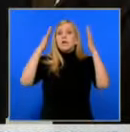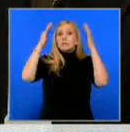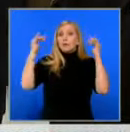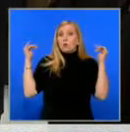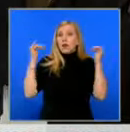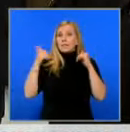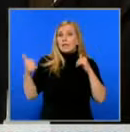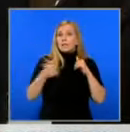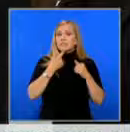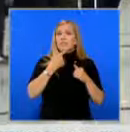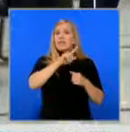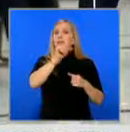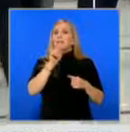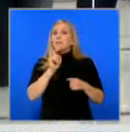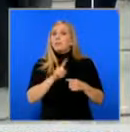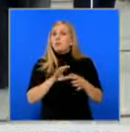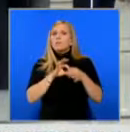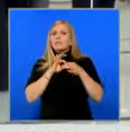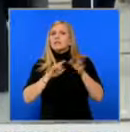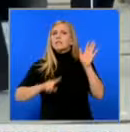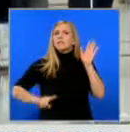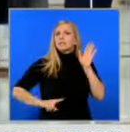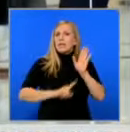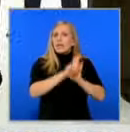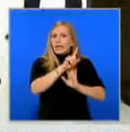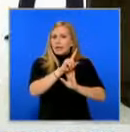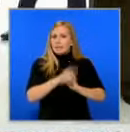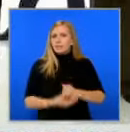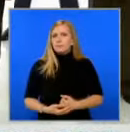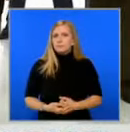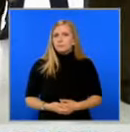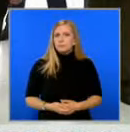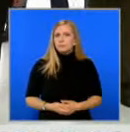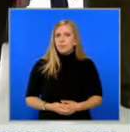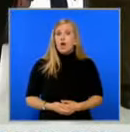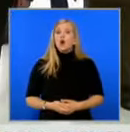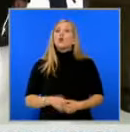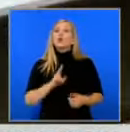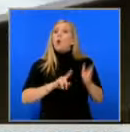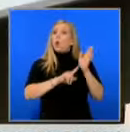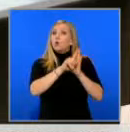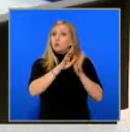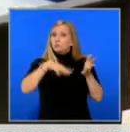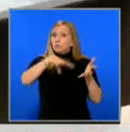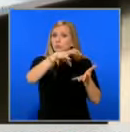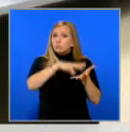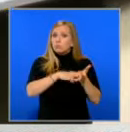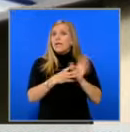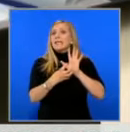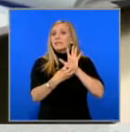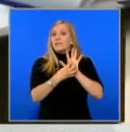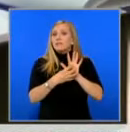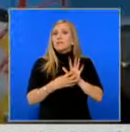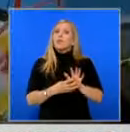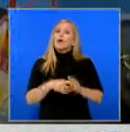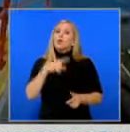множество въпроси свързани с космическите ракети ангара и съюз 2 космодрумът восточни е символ на руските космически